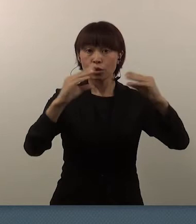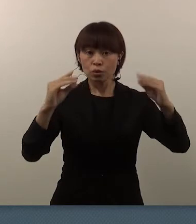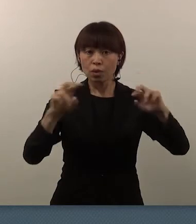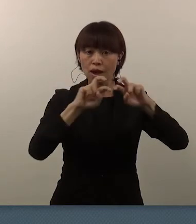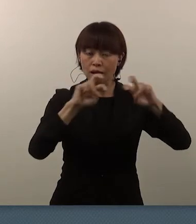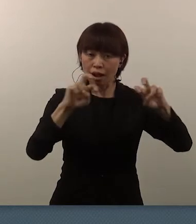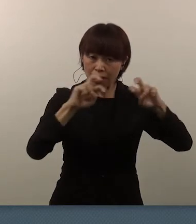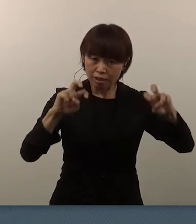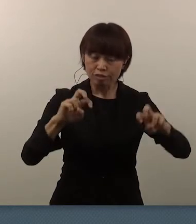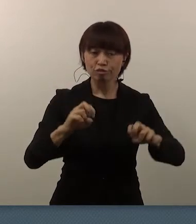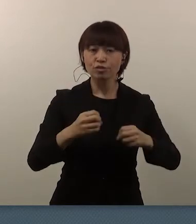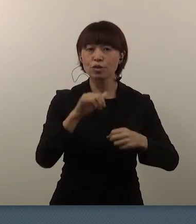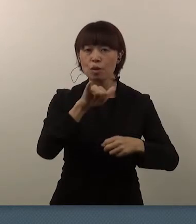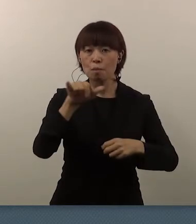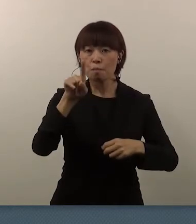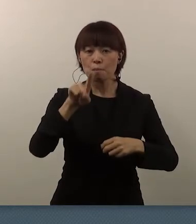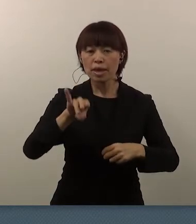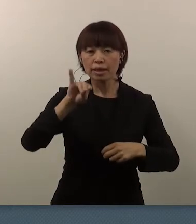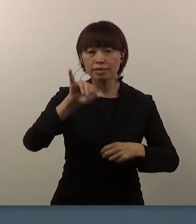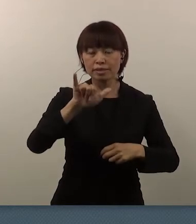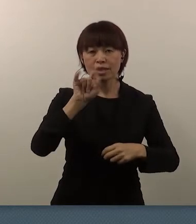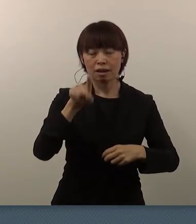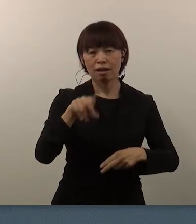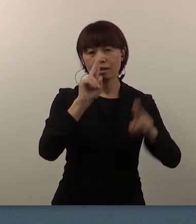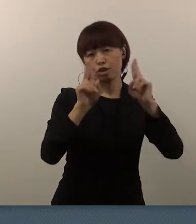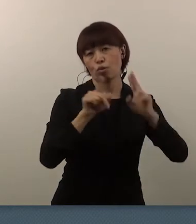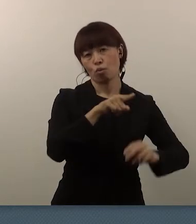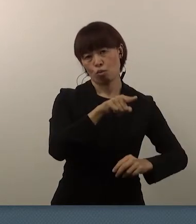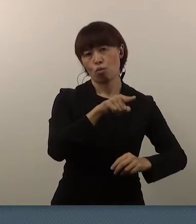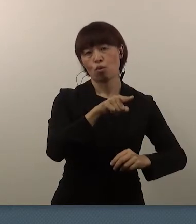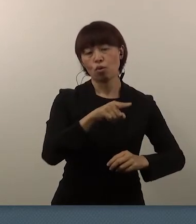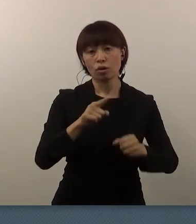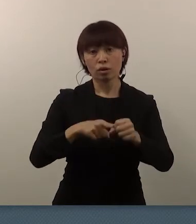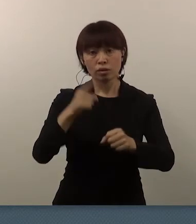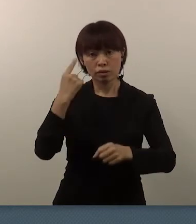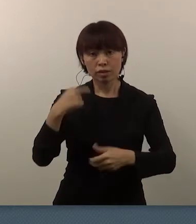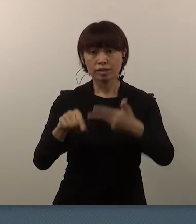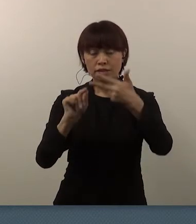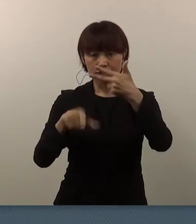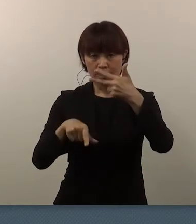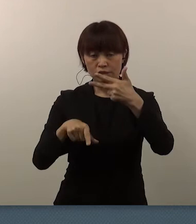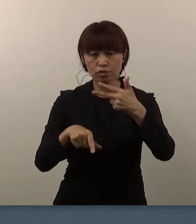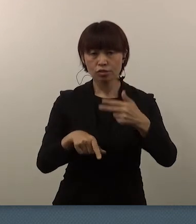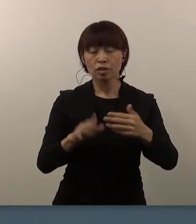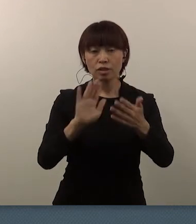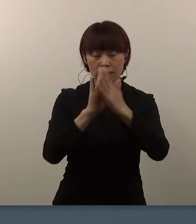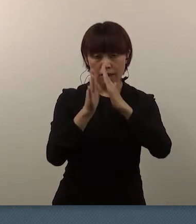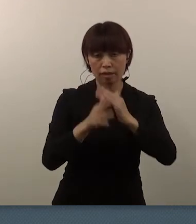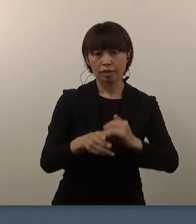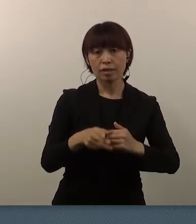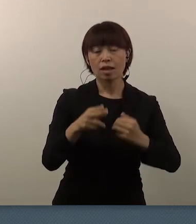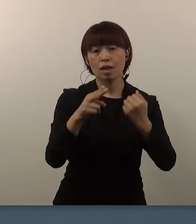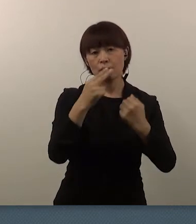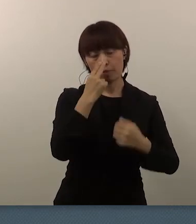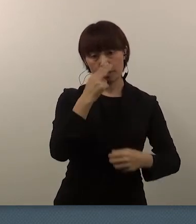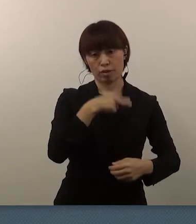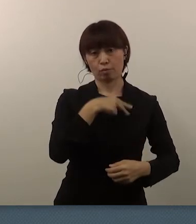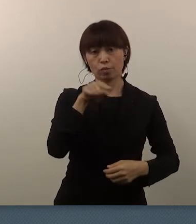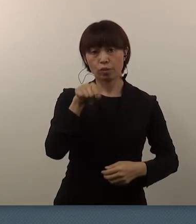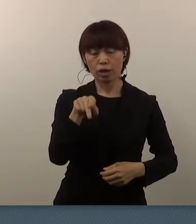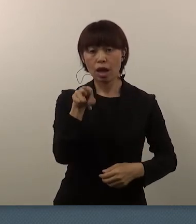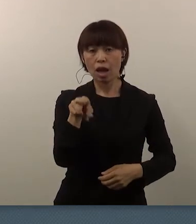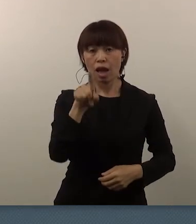チャー企業です。昨年4月に県がベトナムハノイで開催した神奈川投資セミナーに参加い